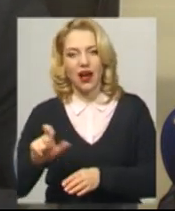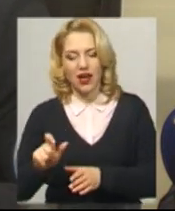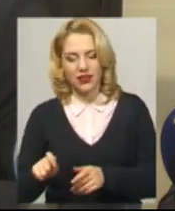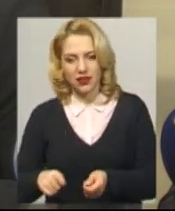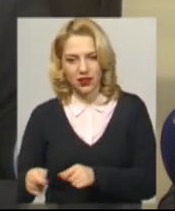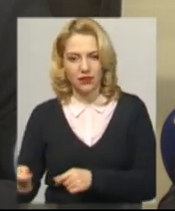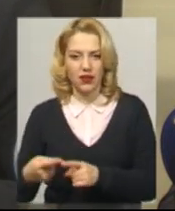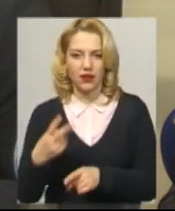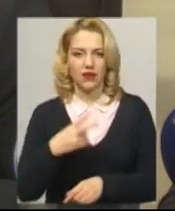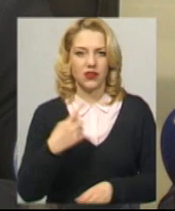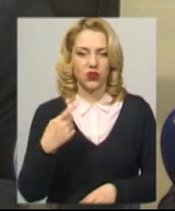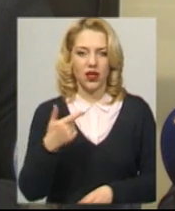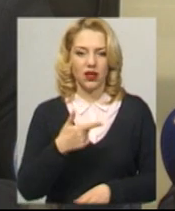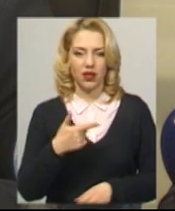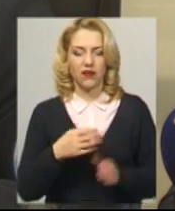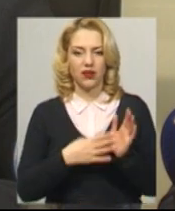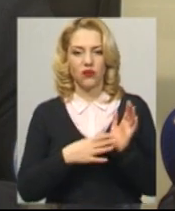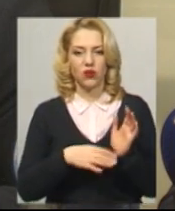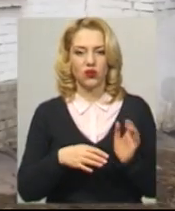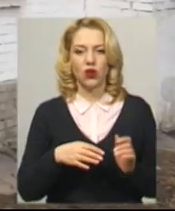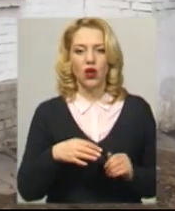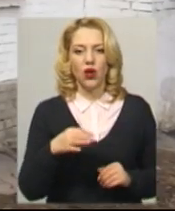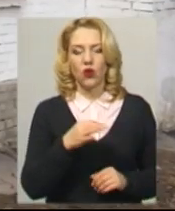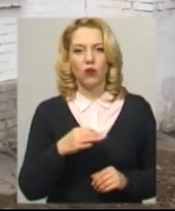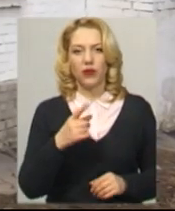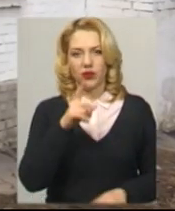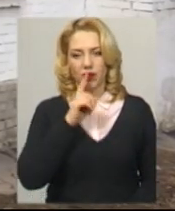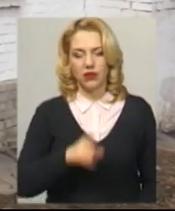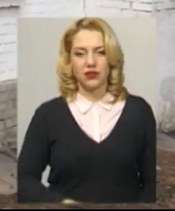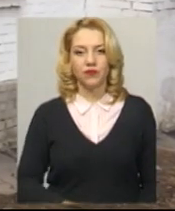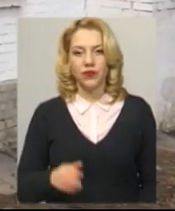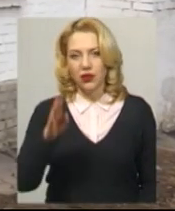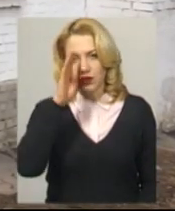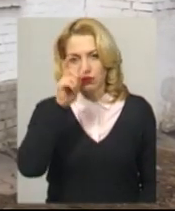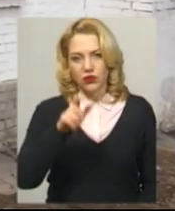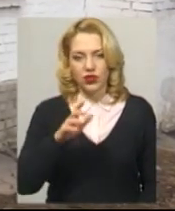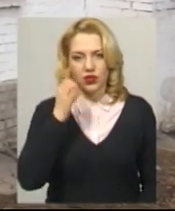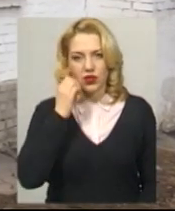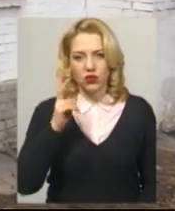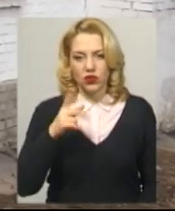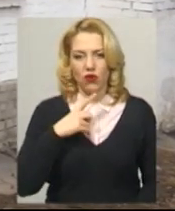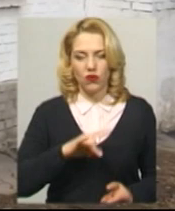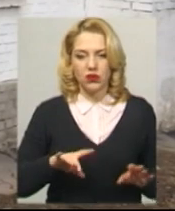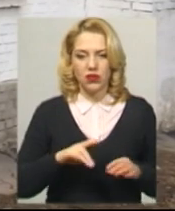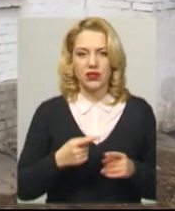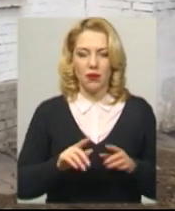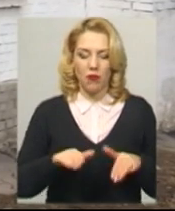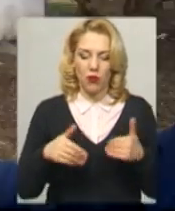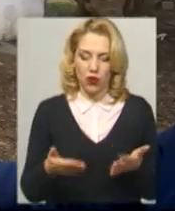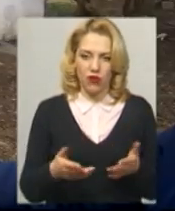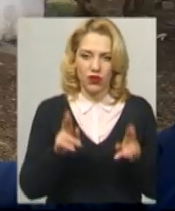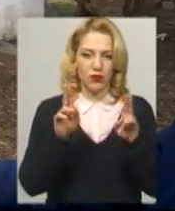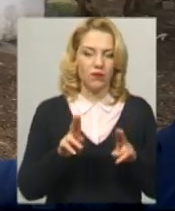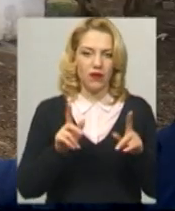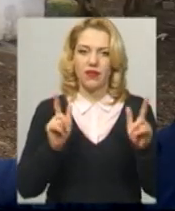становити 21 гривна 90 копійок на місяць. Старокостянтинівець Василь Грубой каже, із запропонованими правилами не